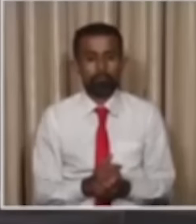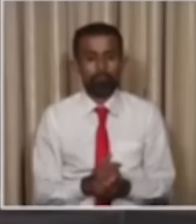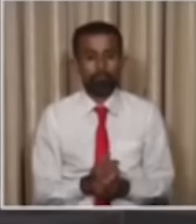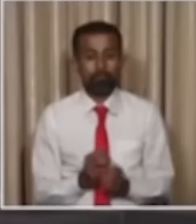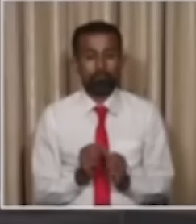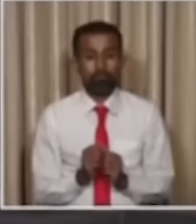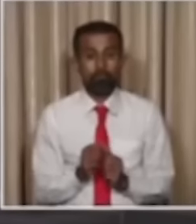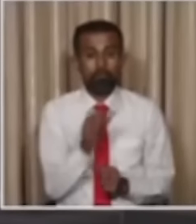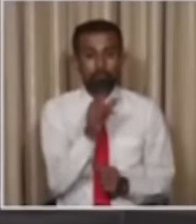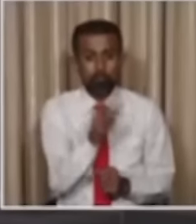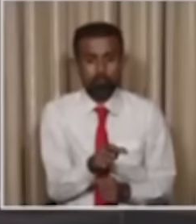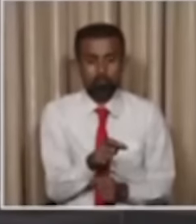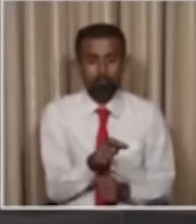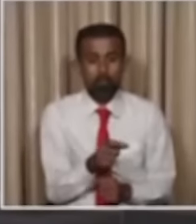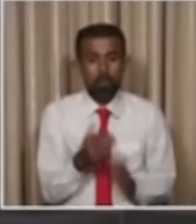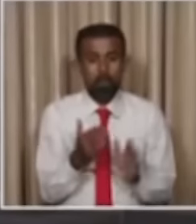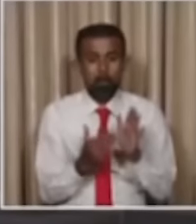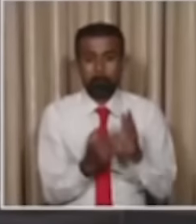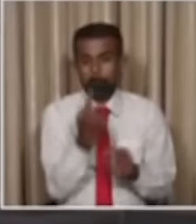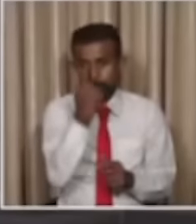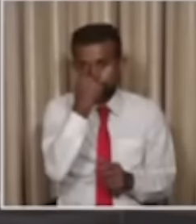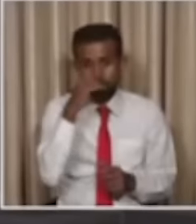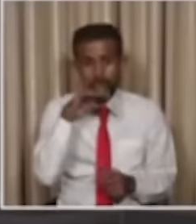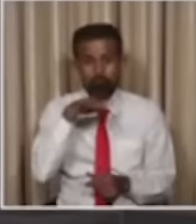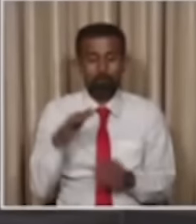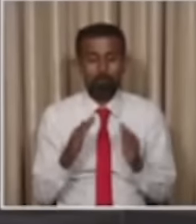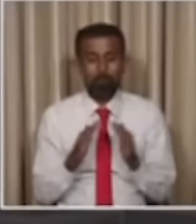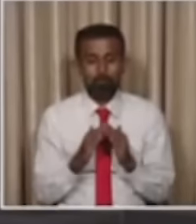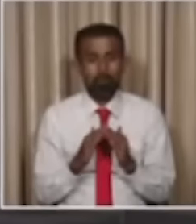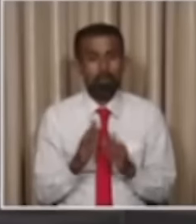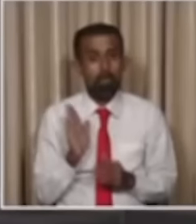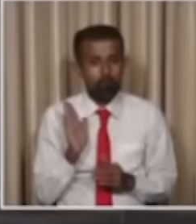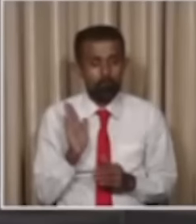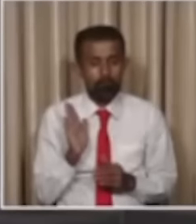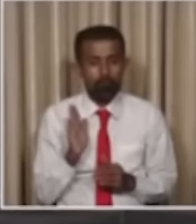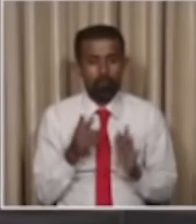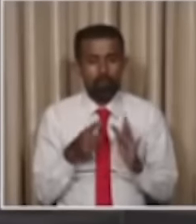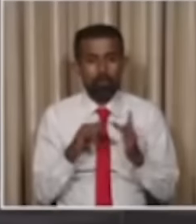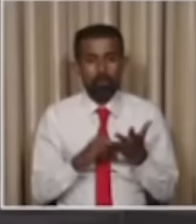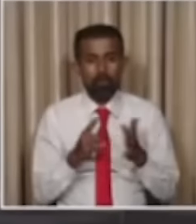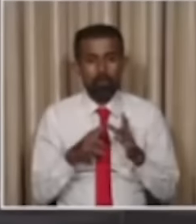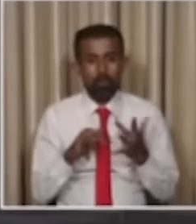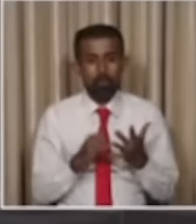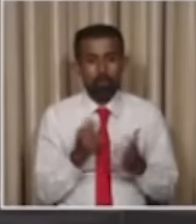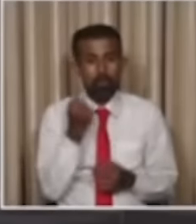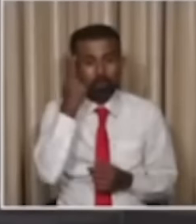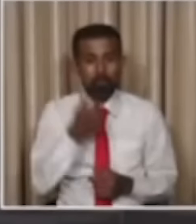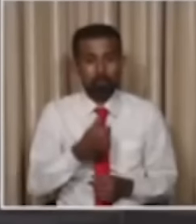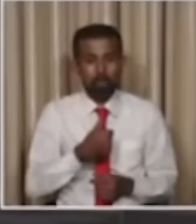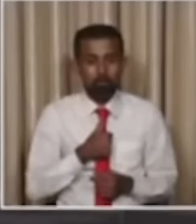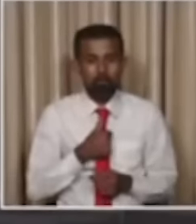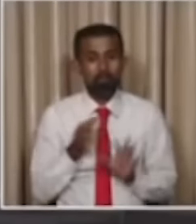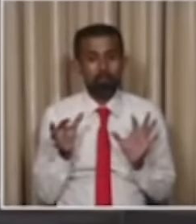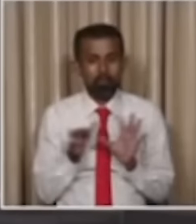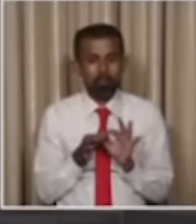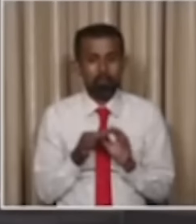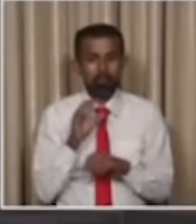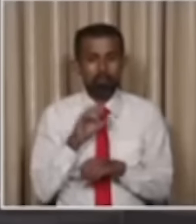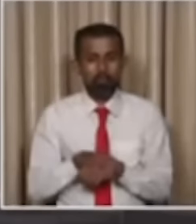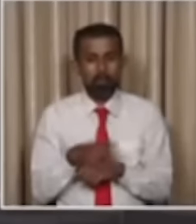මෙහෙයුමදී අදාළ පුද්ගලයා මාතලේ ප්‍රදේශයේ පදිංචිව සිටි බවත් IS මතවාදයට නැඹුරුව කටයුතු කරන බවටත්